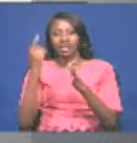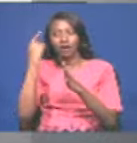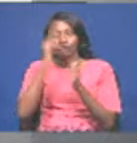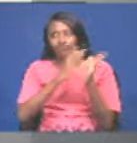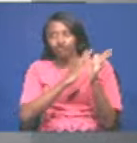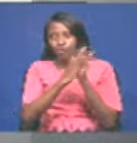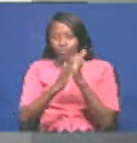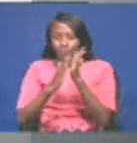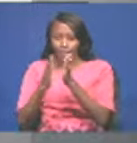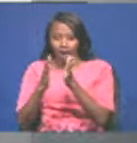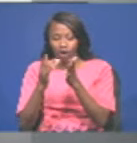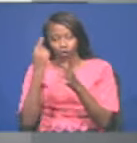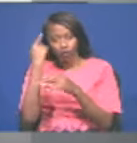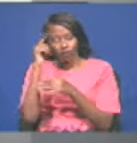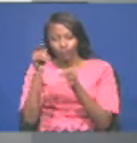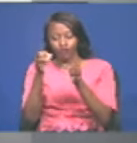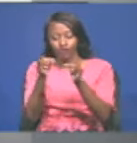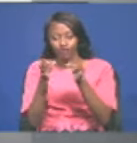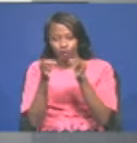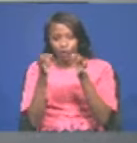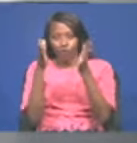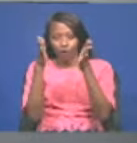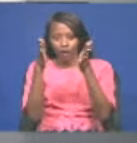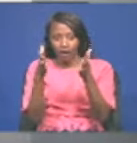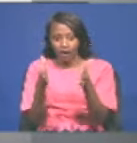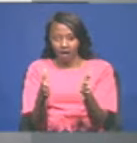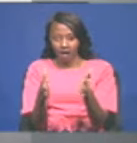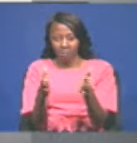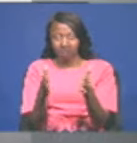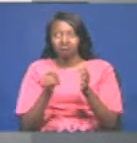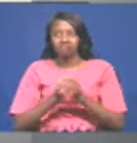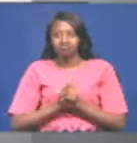vile vile masuala ya hazina.